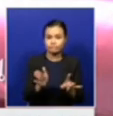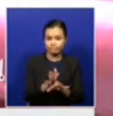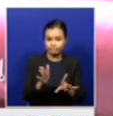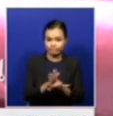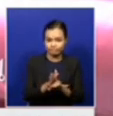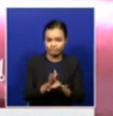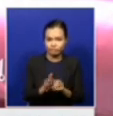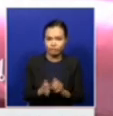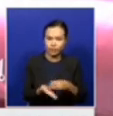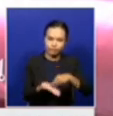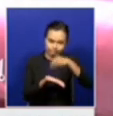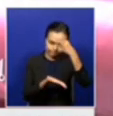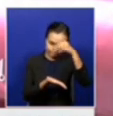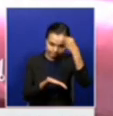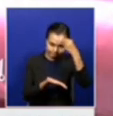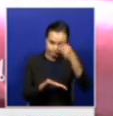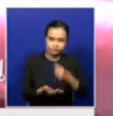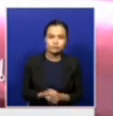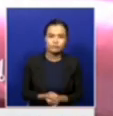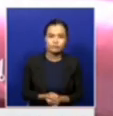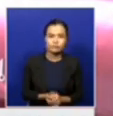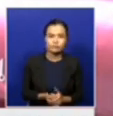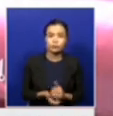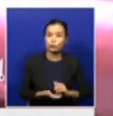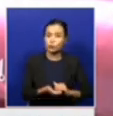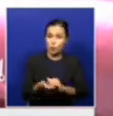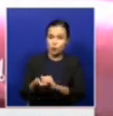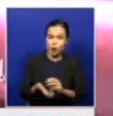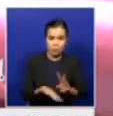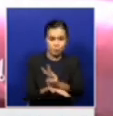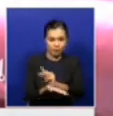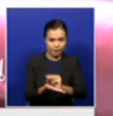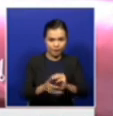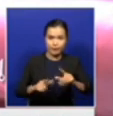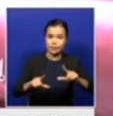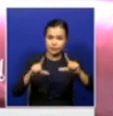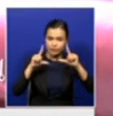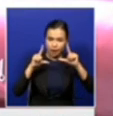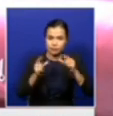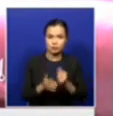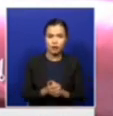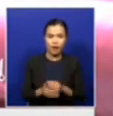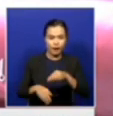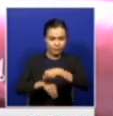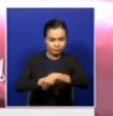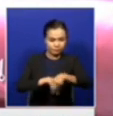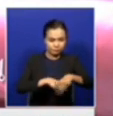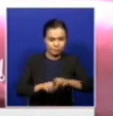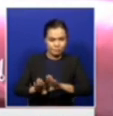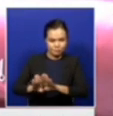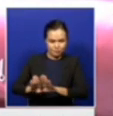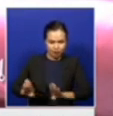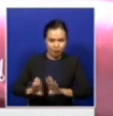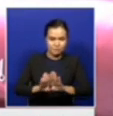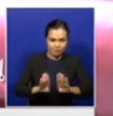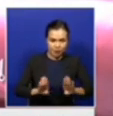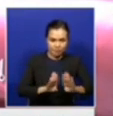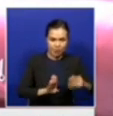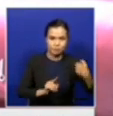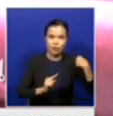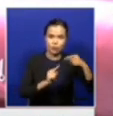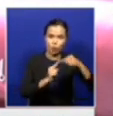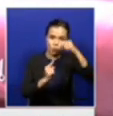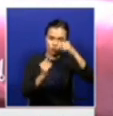การศึกษาครับหากร่วมมือกับมหาวิทยาลัยดังๆนะครับเปิดวิทยาเขตในประเทศไทยแน่นอนครับประเทศไทยก็จะเป็น